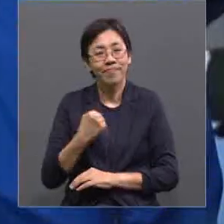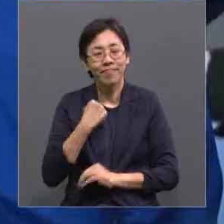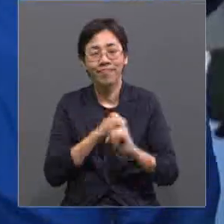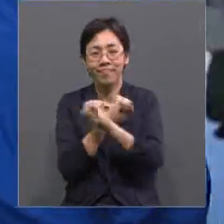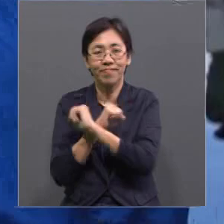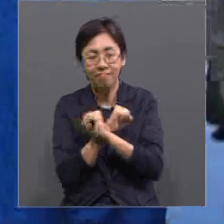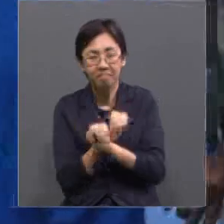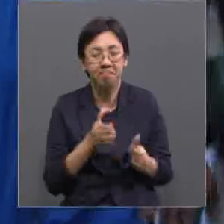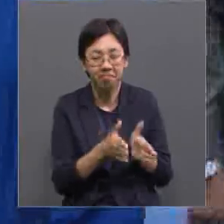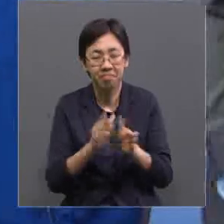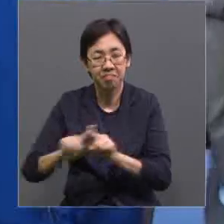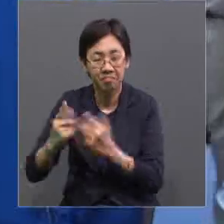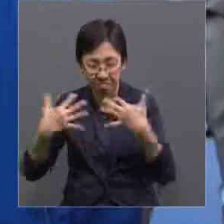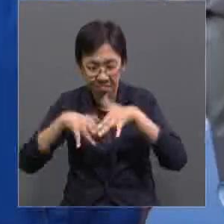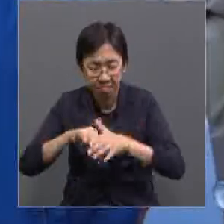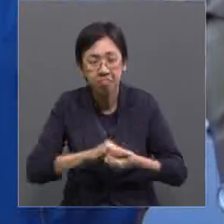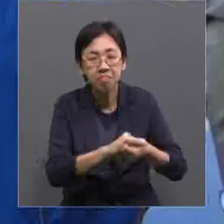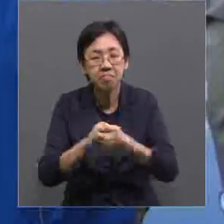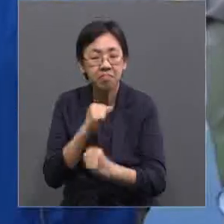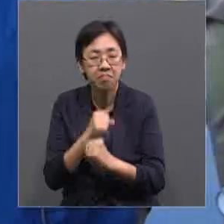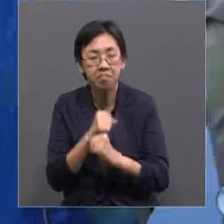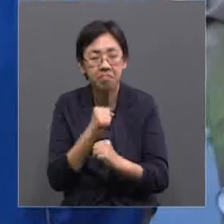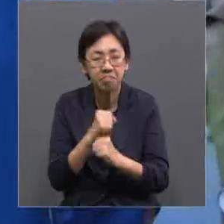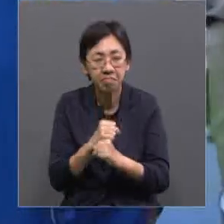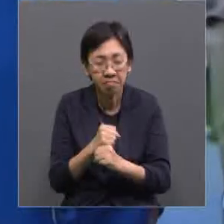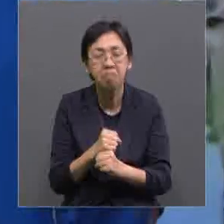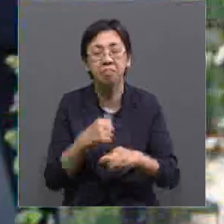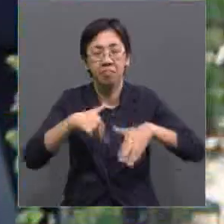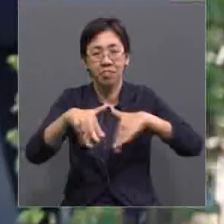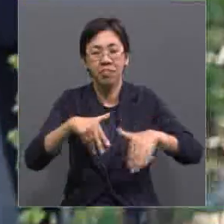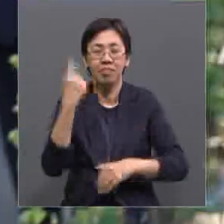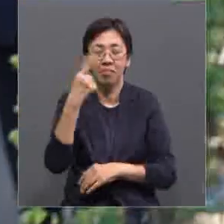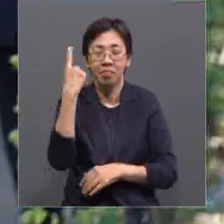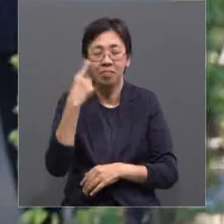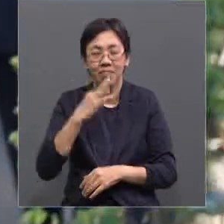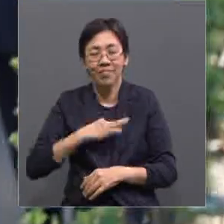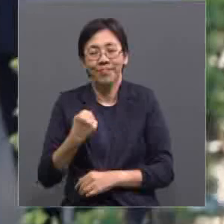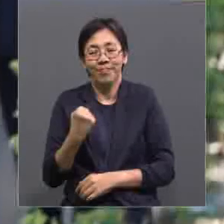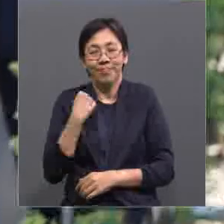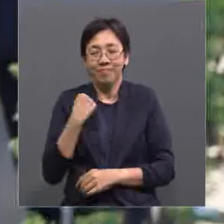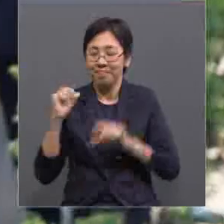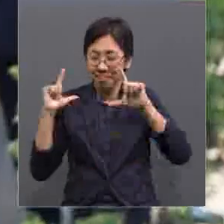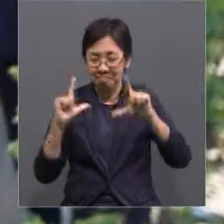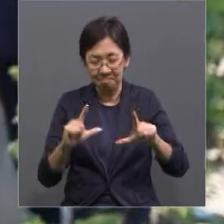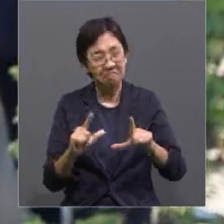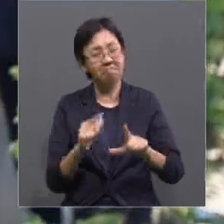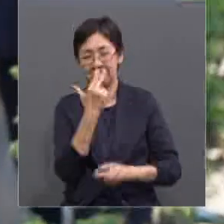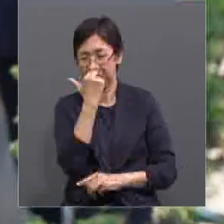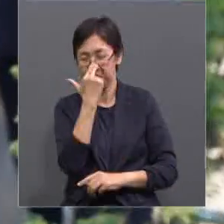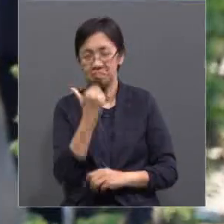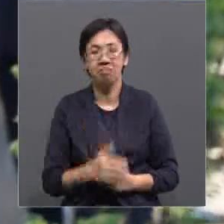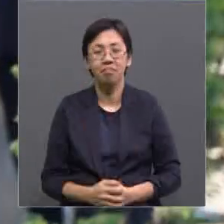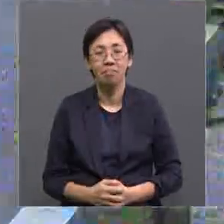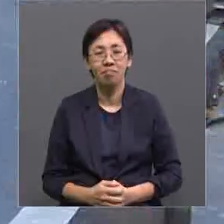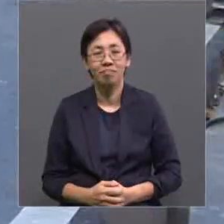ที่ทุกภาคส่วนเนี่ยต้องมีการทำงานบูรณาการร่วมกันเพื่อจะสร้างความมั่นใจแก่นักท่องเที่ยวและก็สร้างภาพลักษณ์ที่ดีค่ะส่วนสาย